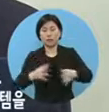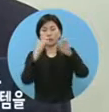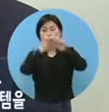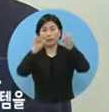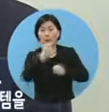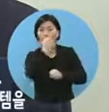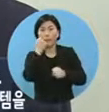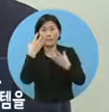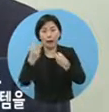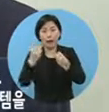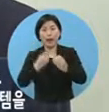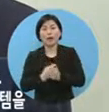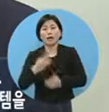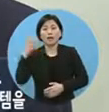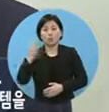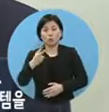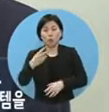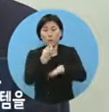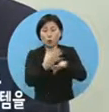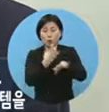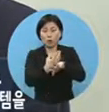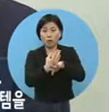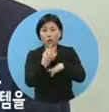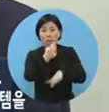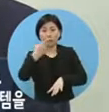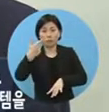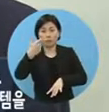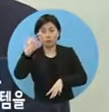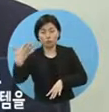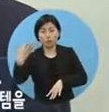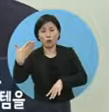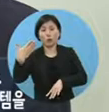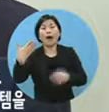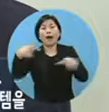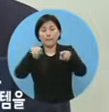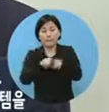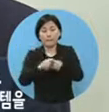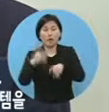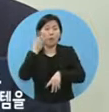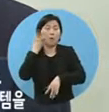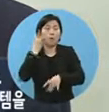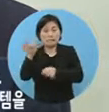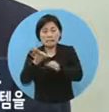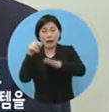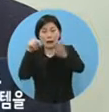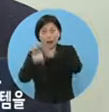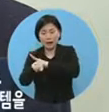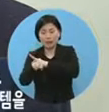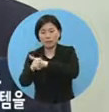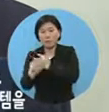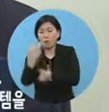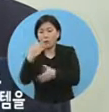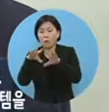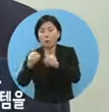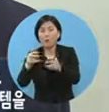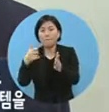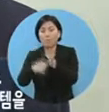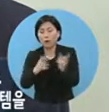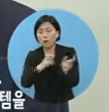시스템을 점검하였습니다. 그리고 보성 소방소와 벌교 시장을 방문하여 소방시설 점검과